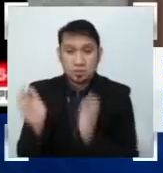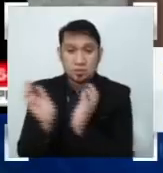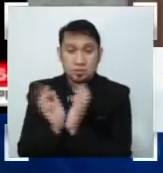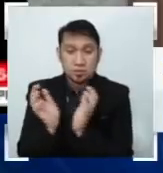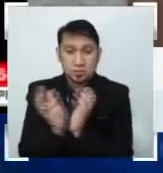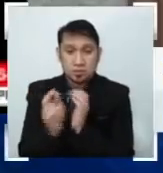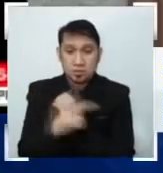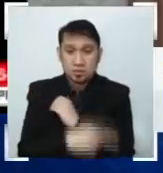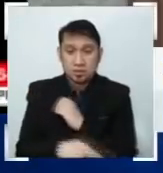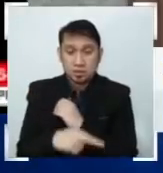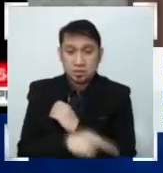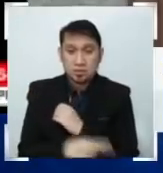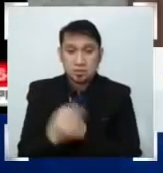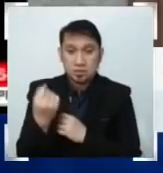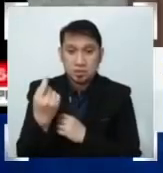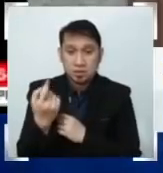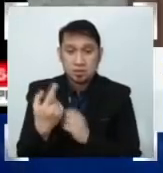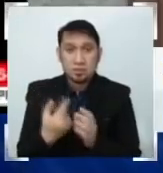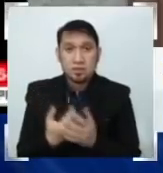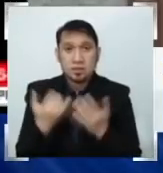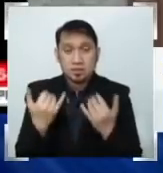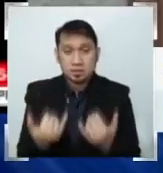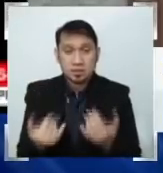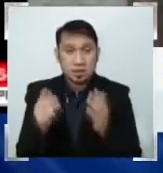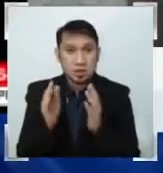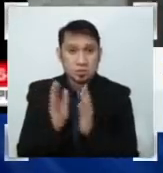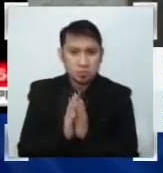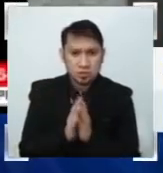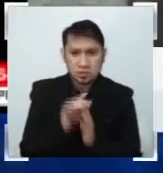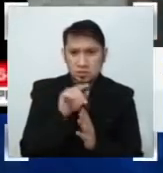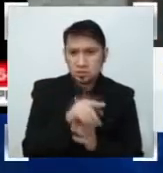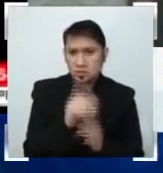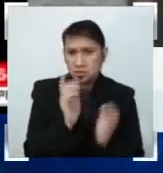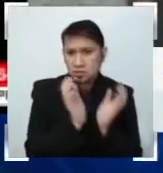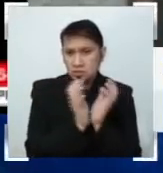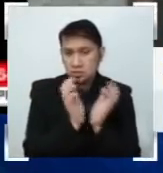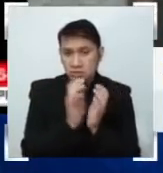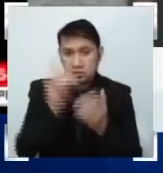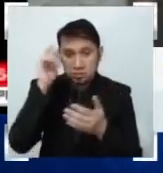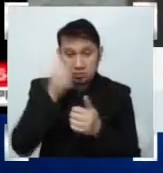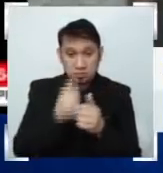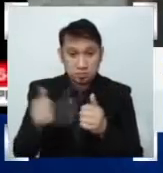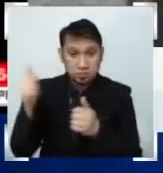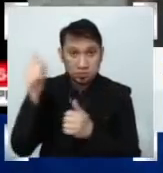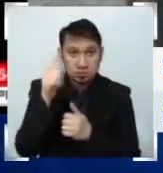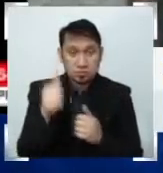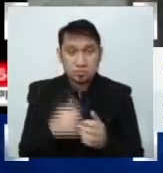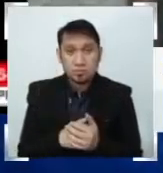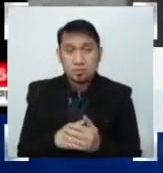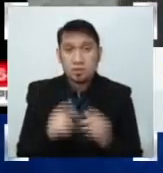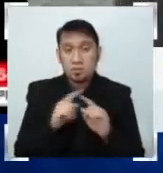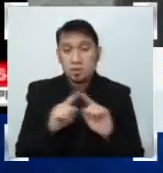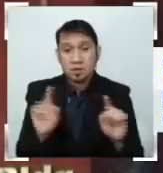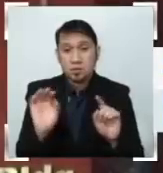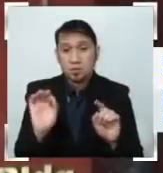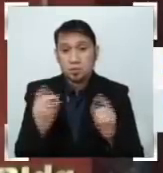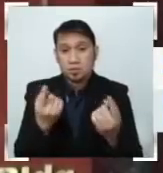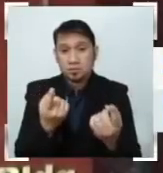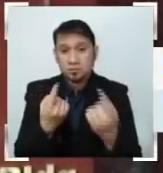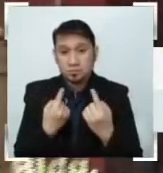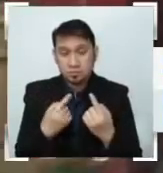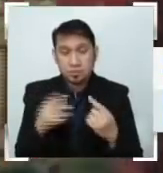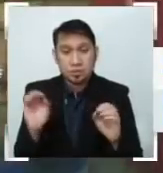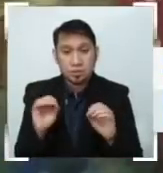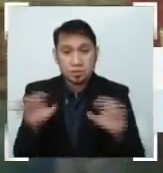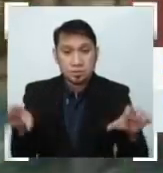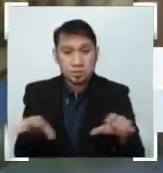11 sa ibang account. Idinulog na raw ito ni Lacson kay DSWD Secretary Rolando Bautista pero hindi pa raw ito inaaksyonan. Sinisika